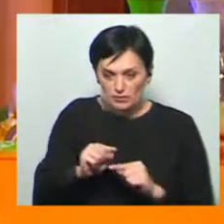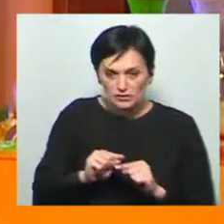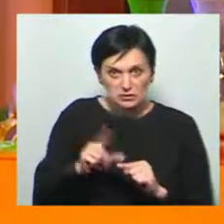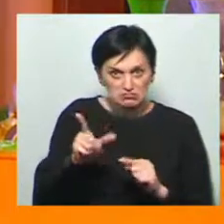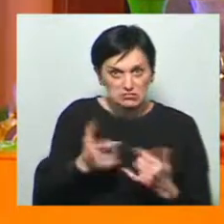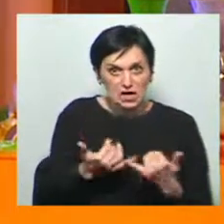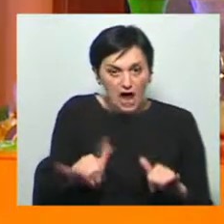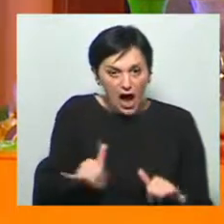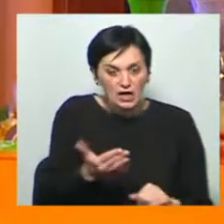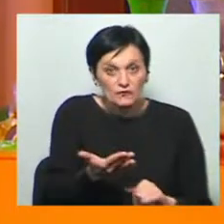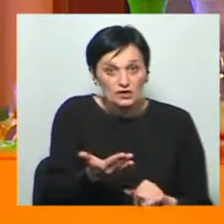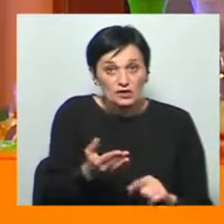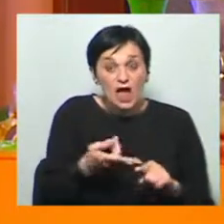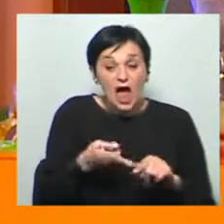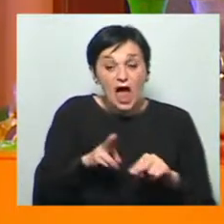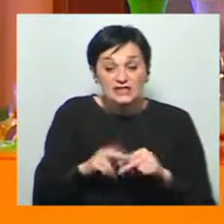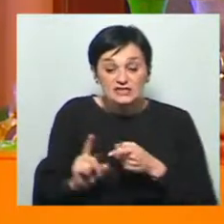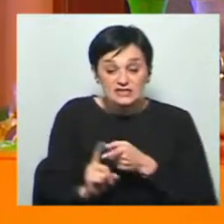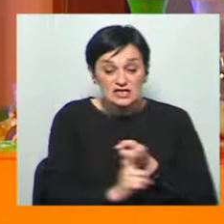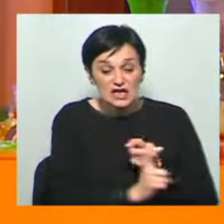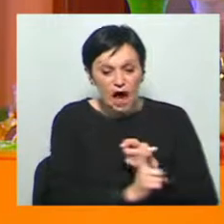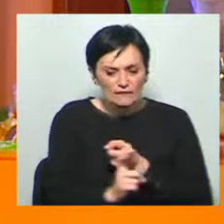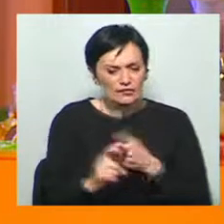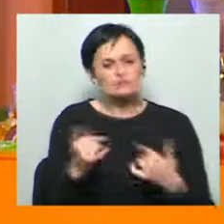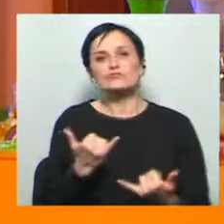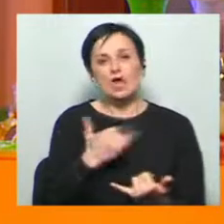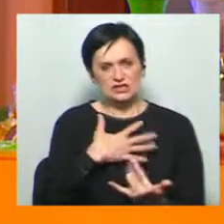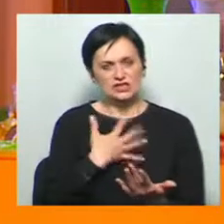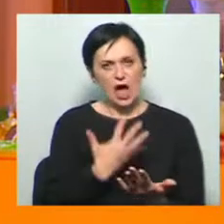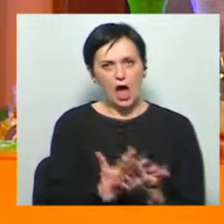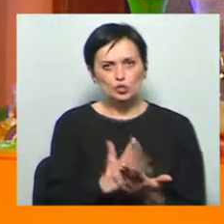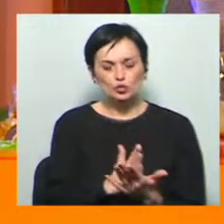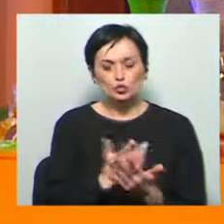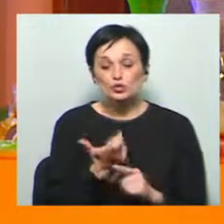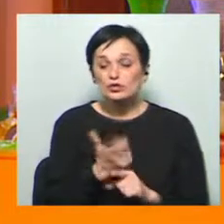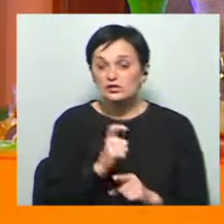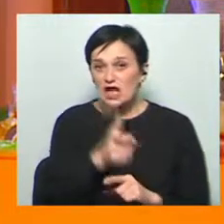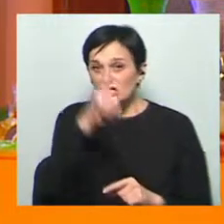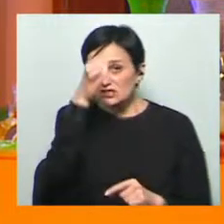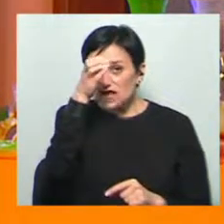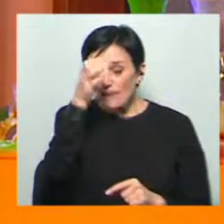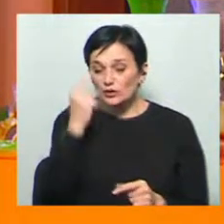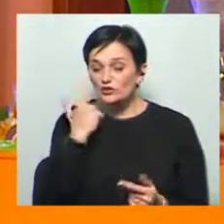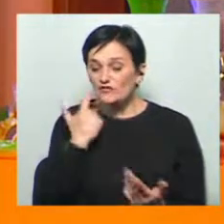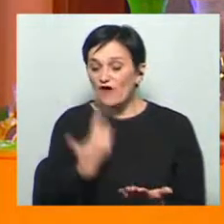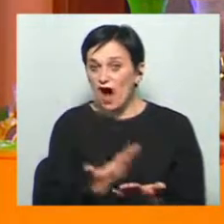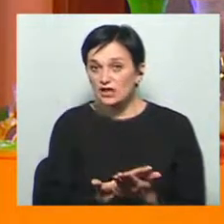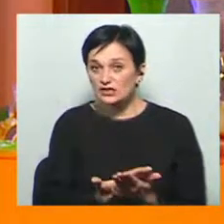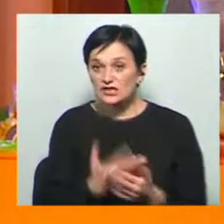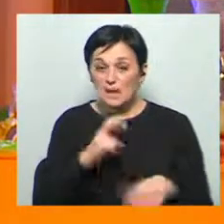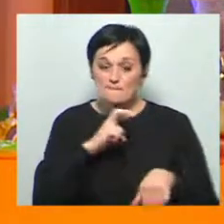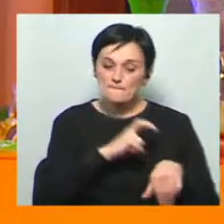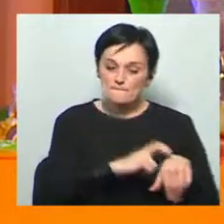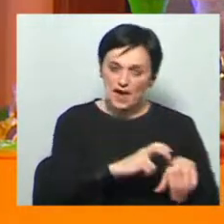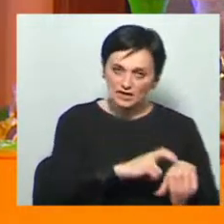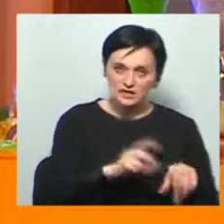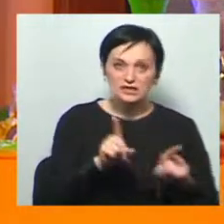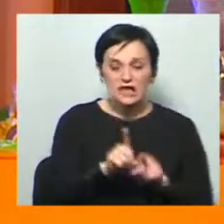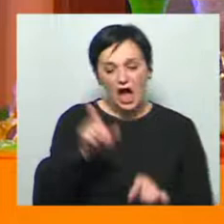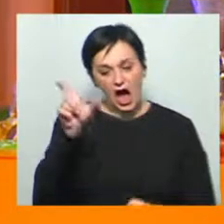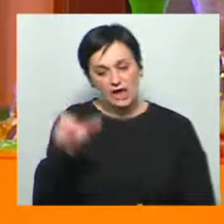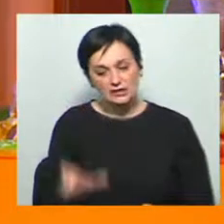მაგრამ ეს კავშირი დღეს უკვე აქტუალურია ძალიან სამეცნიერო თვალსაზრისით, მედიცინისათვის და